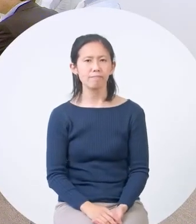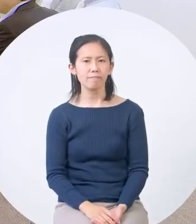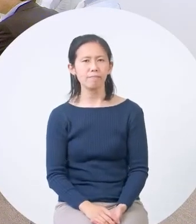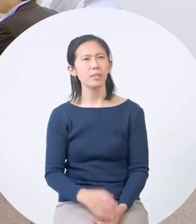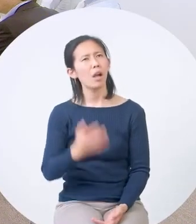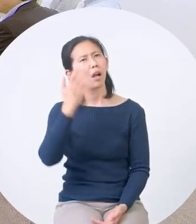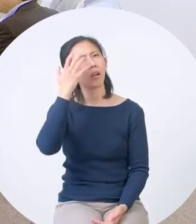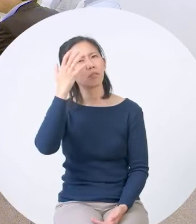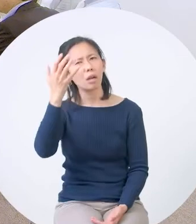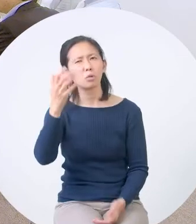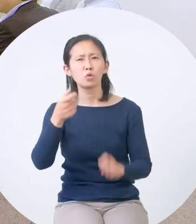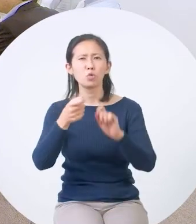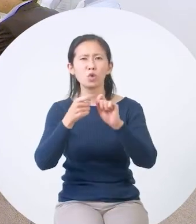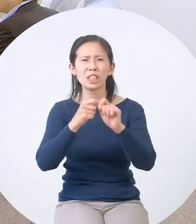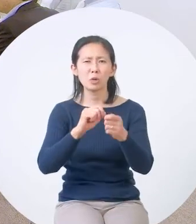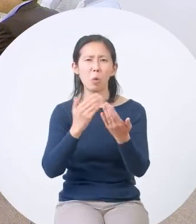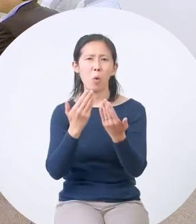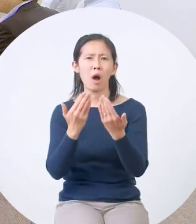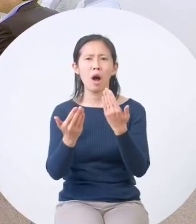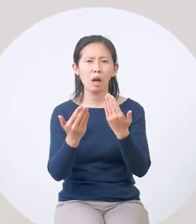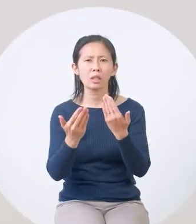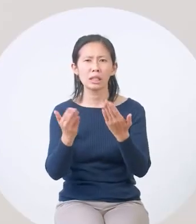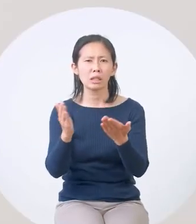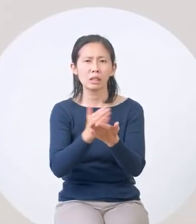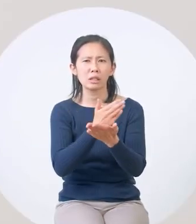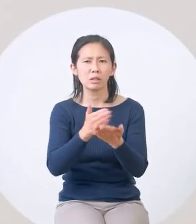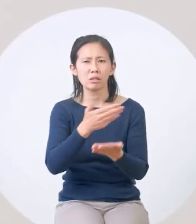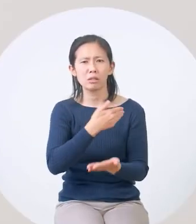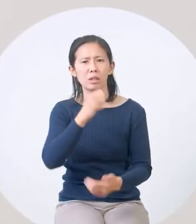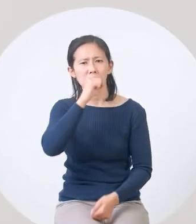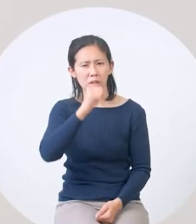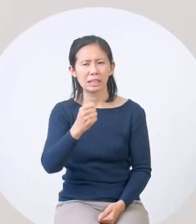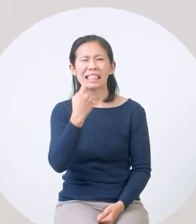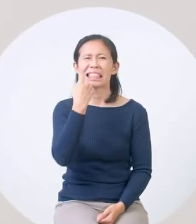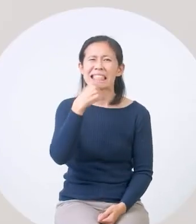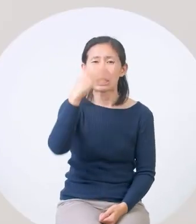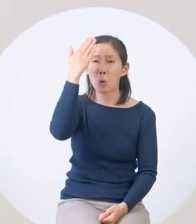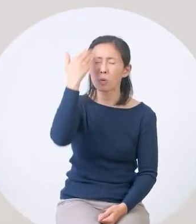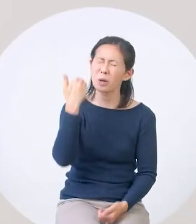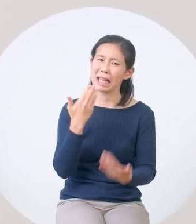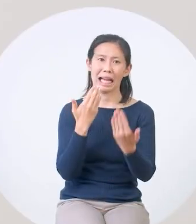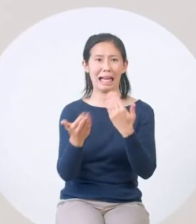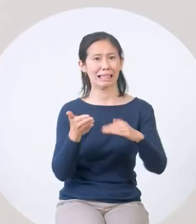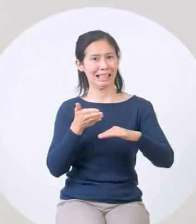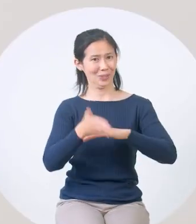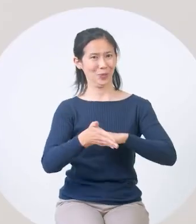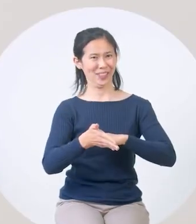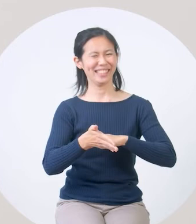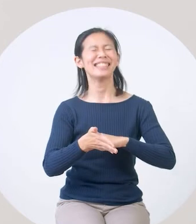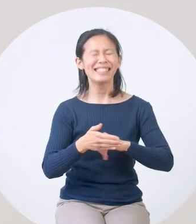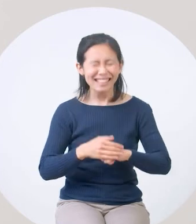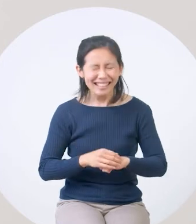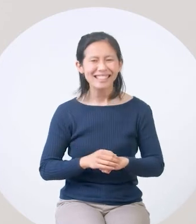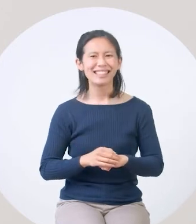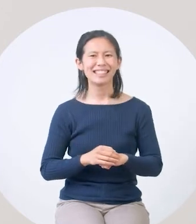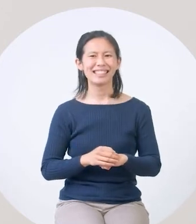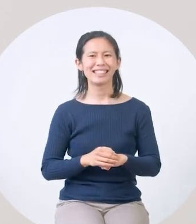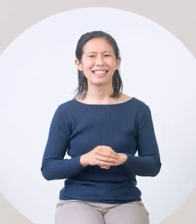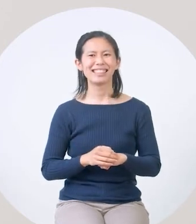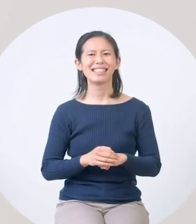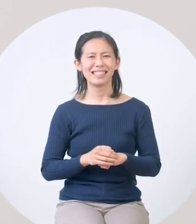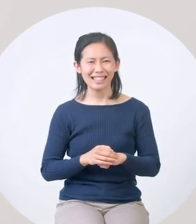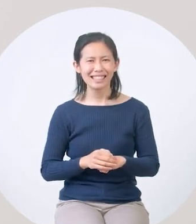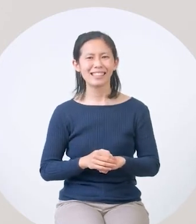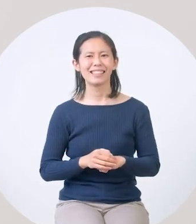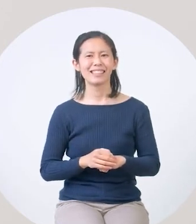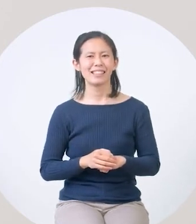ストがあればなので、まあ白と黒だとちょっとあまりにもパキッとなんかね、今度はなんか反対側に触れそう